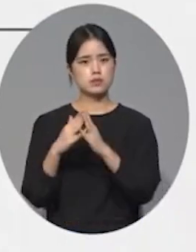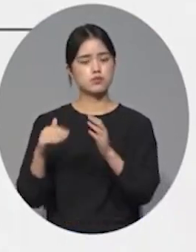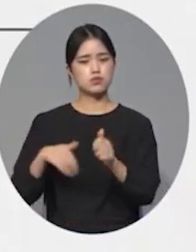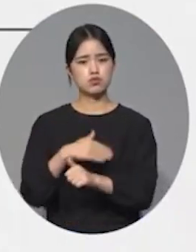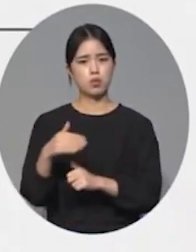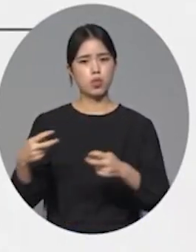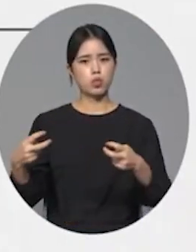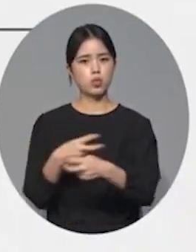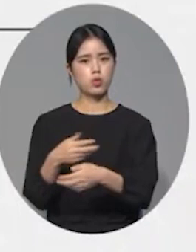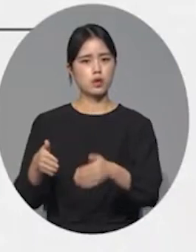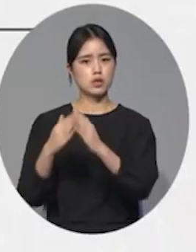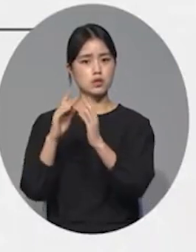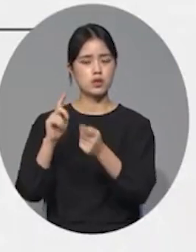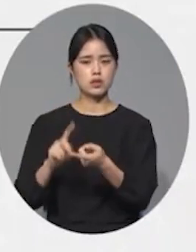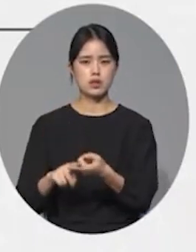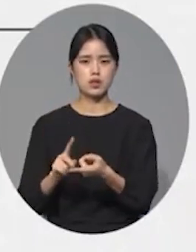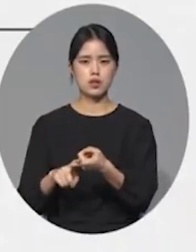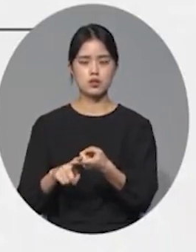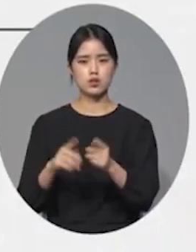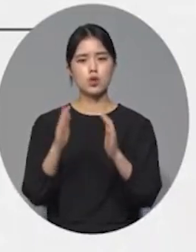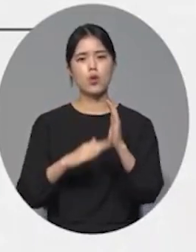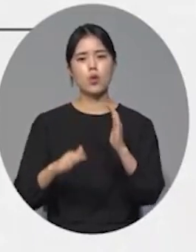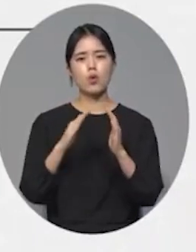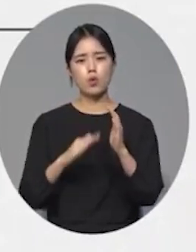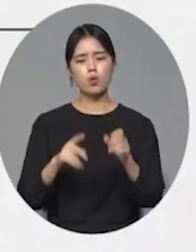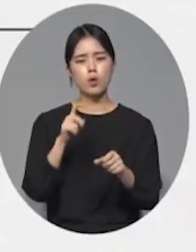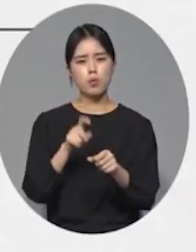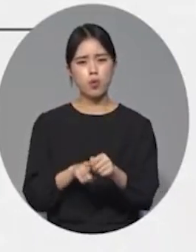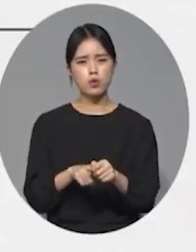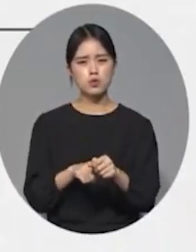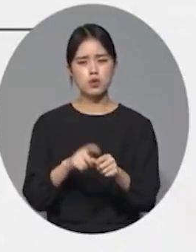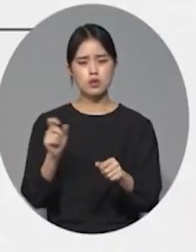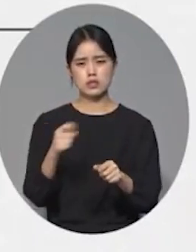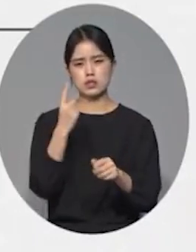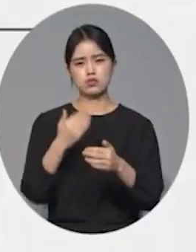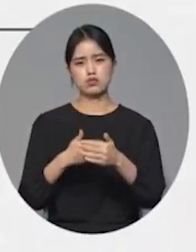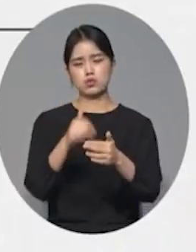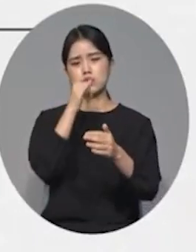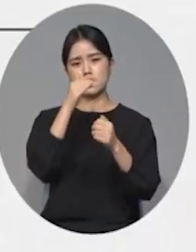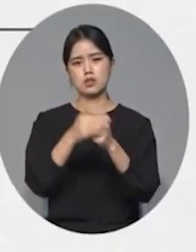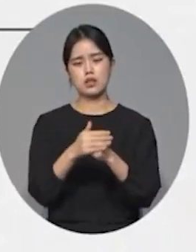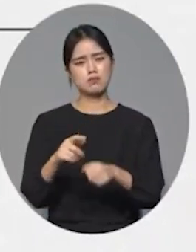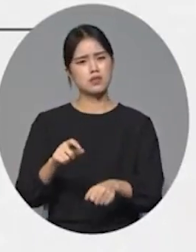주변 도로 개설에 대해서는 공공의 목적에 의해 추진되고 있다며